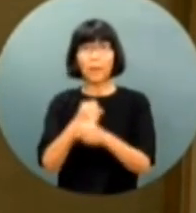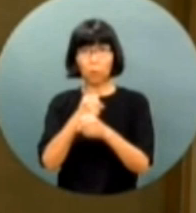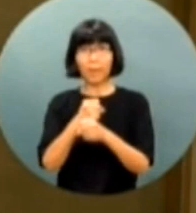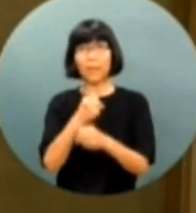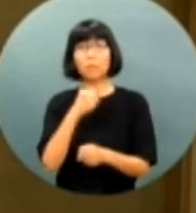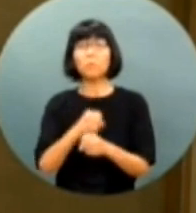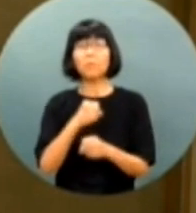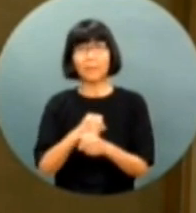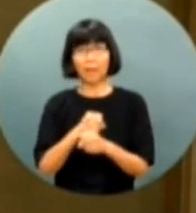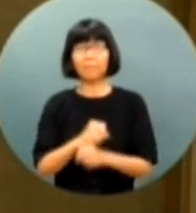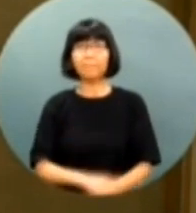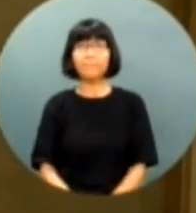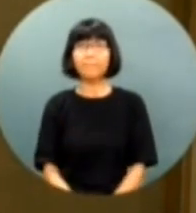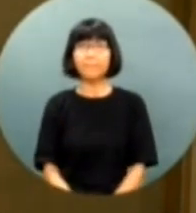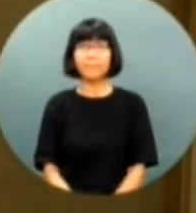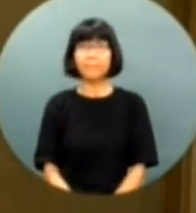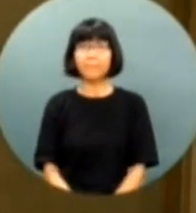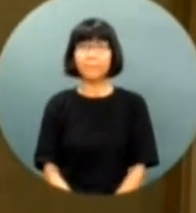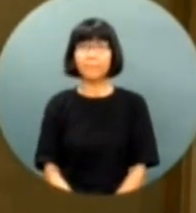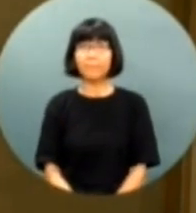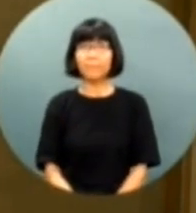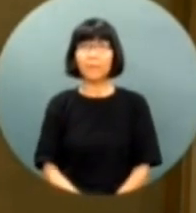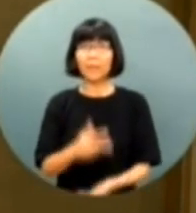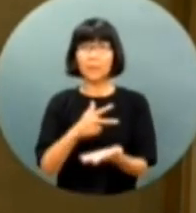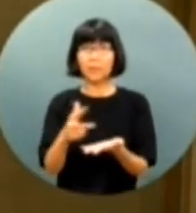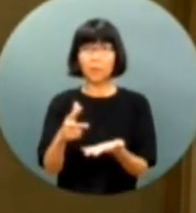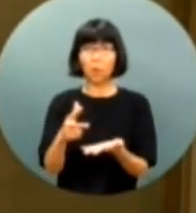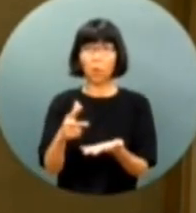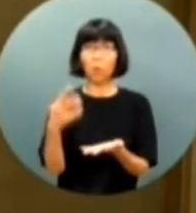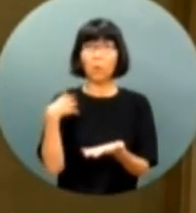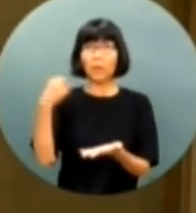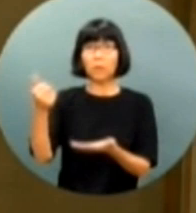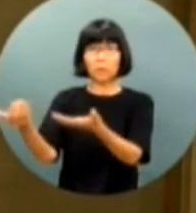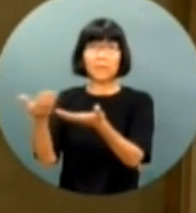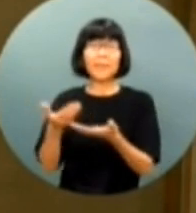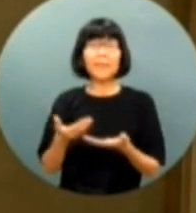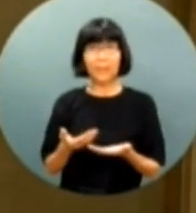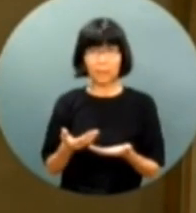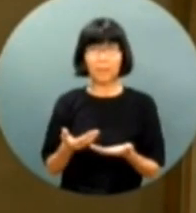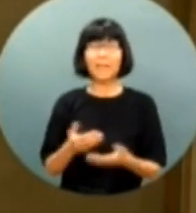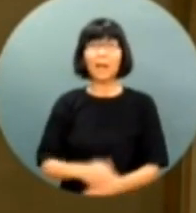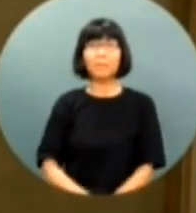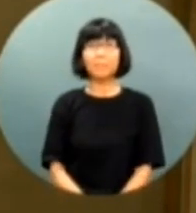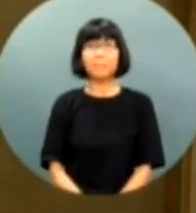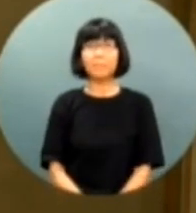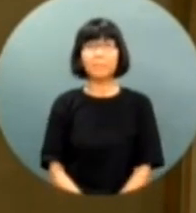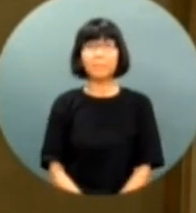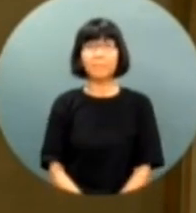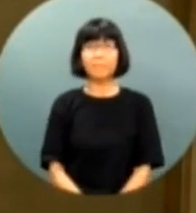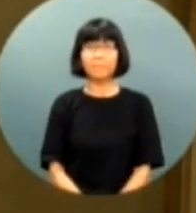で、当時、これ資料いただいたんですけど、担当課に自民党が一つだったんだなというふうに一つ安心したところ